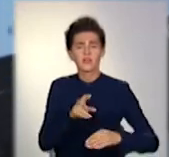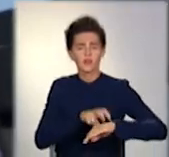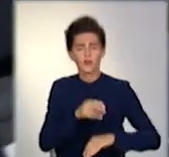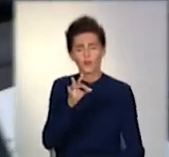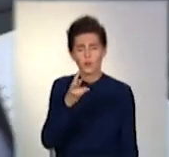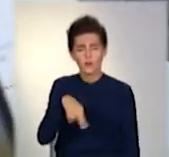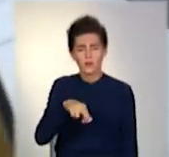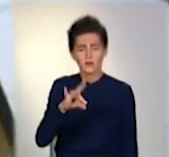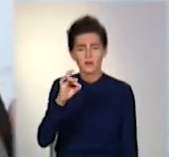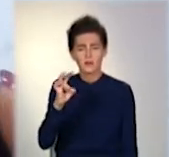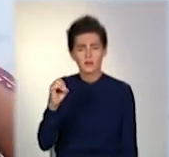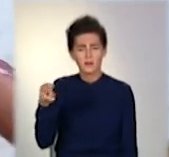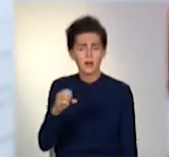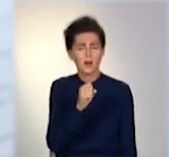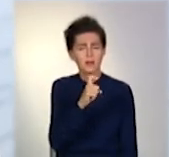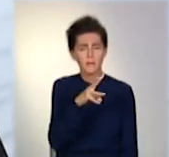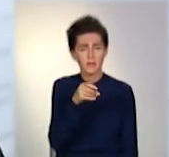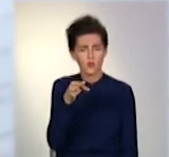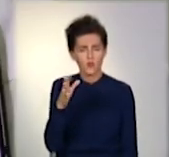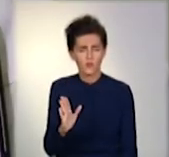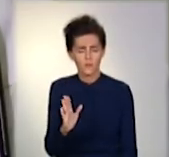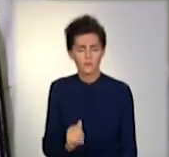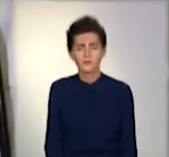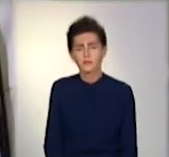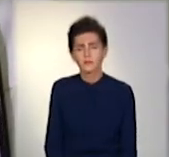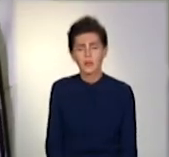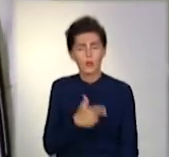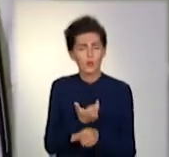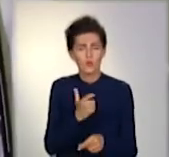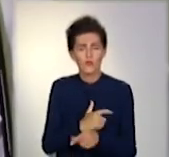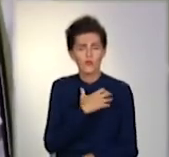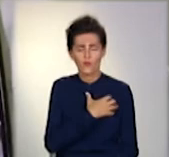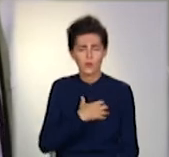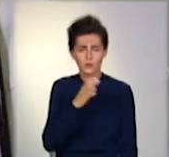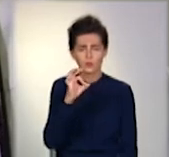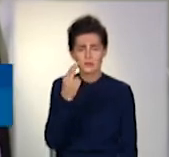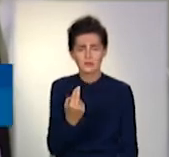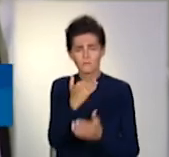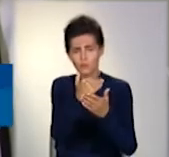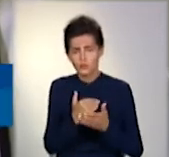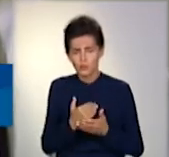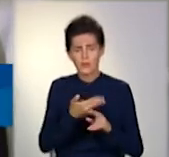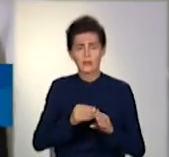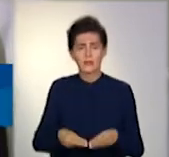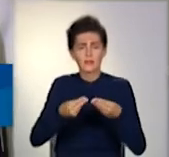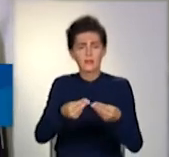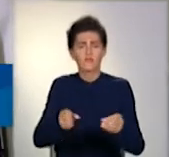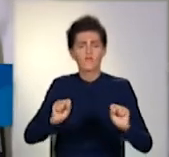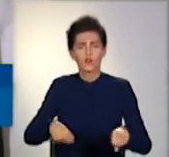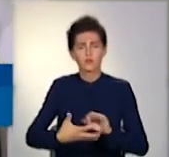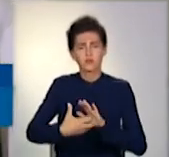Ріната Ахметова. Это очень важный социальный проект, который дает возможность гражданам Украины